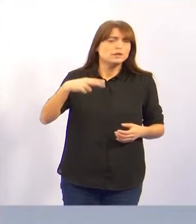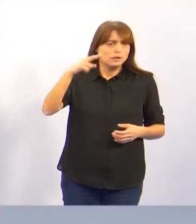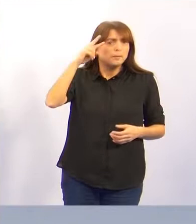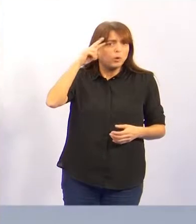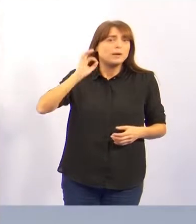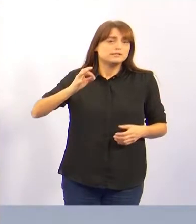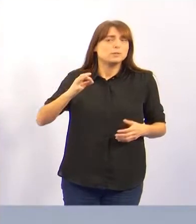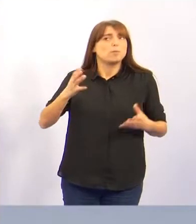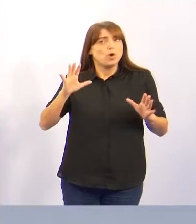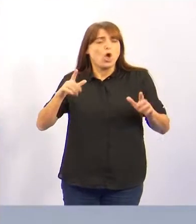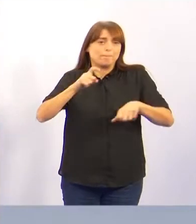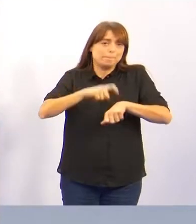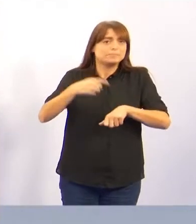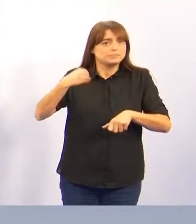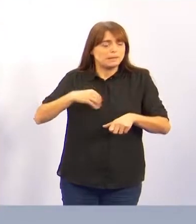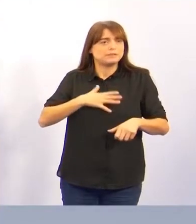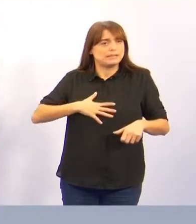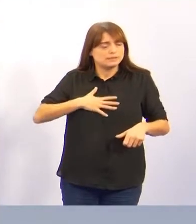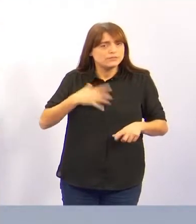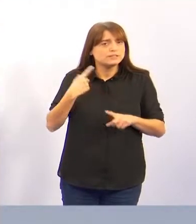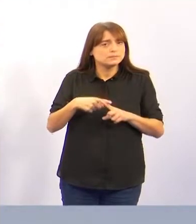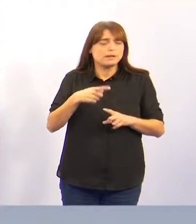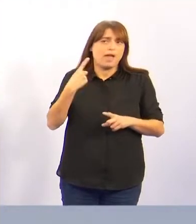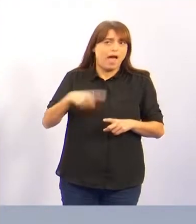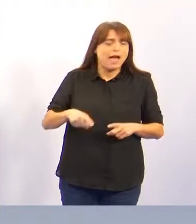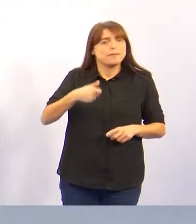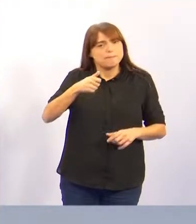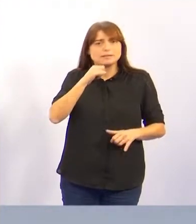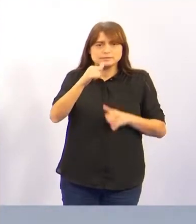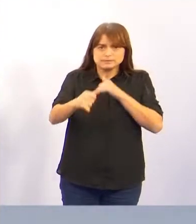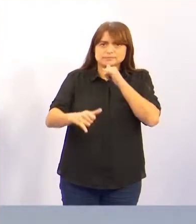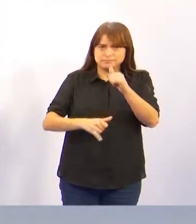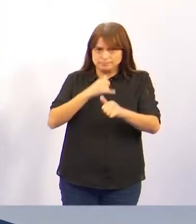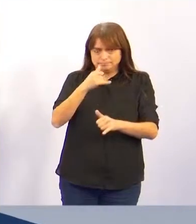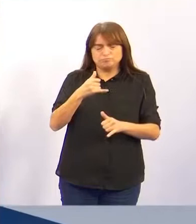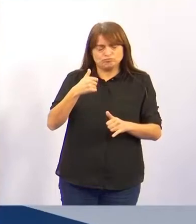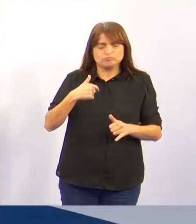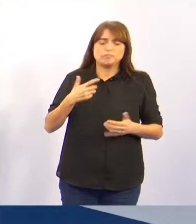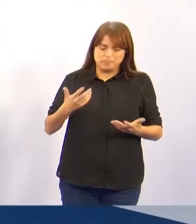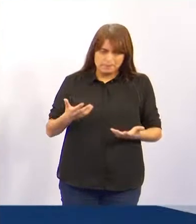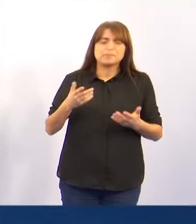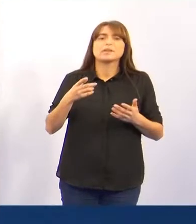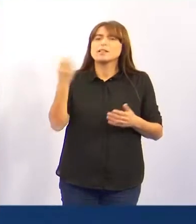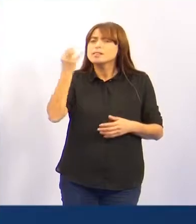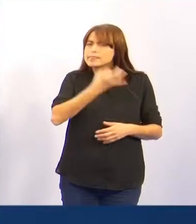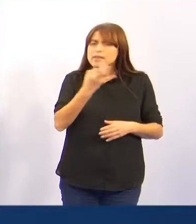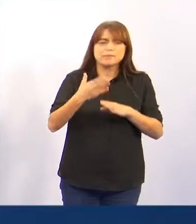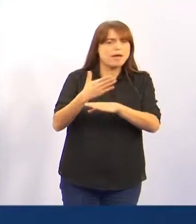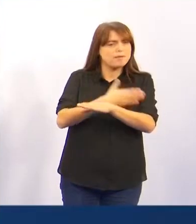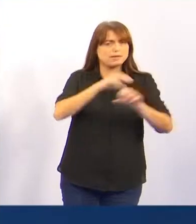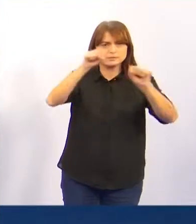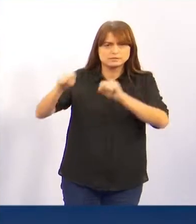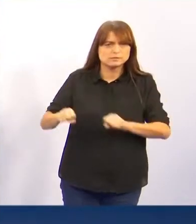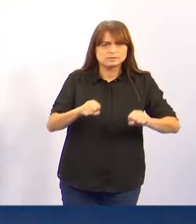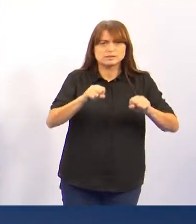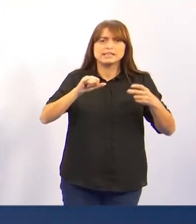el sentit en què hem de fer tota aquesta sensibilització, tota aquesta prevenció per atacar de rere fons aquesta xacra